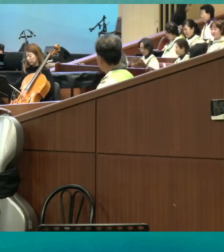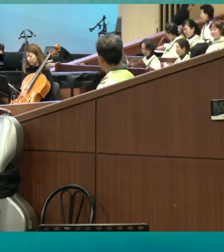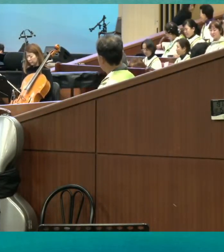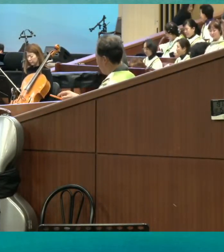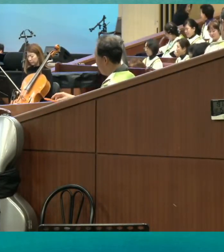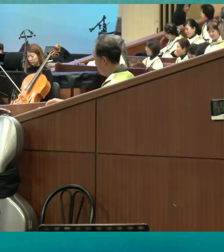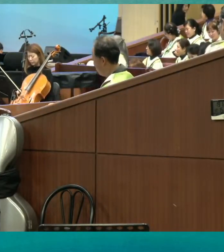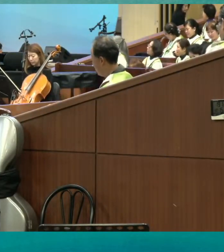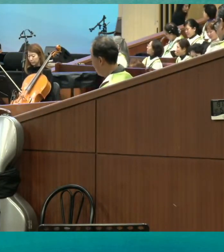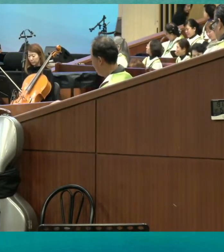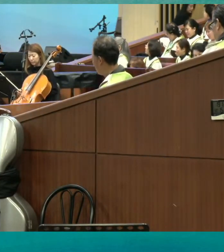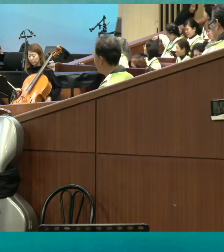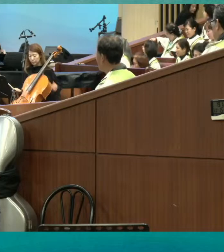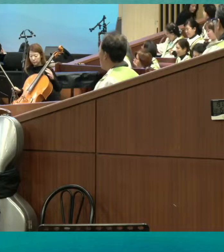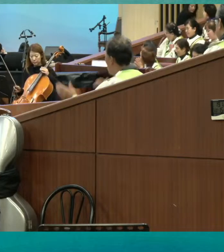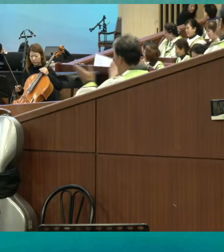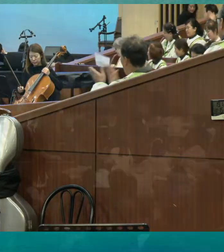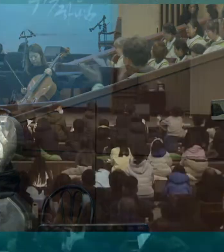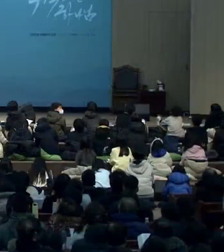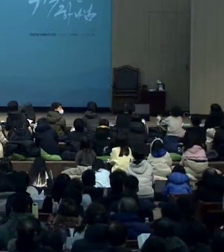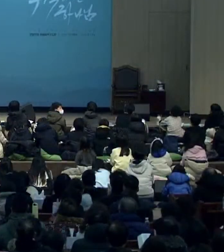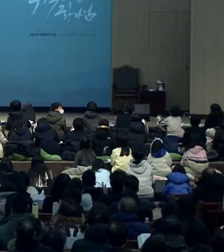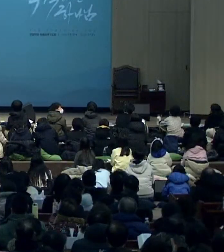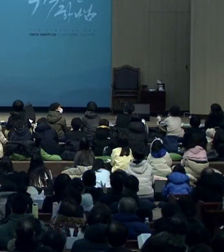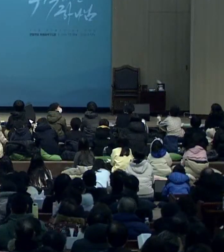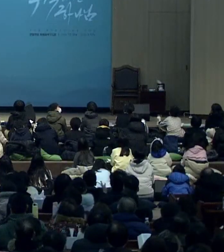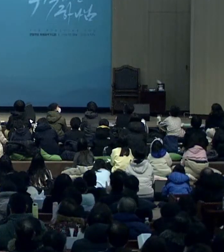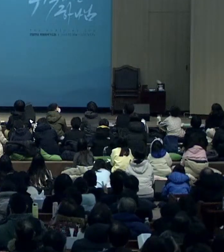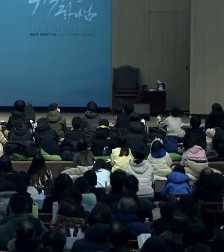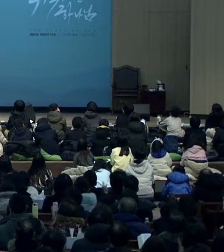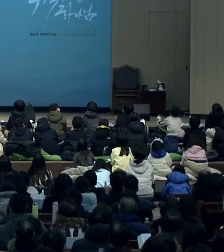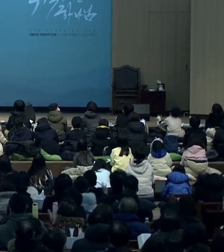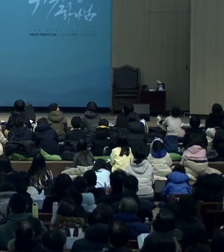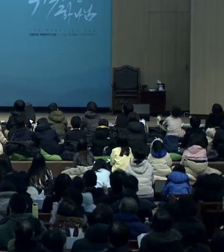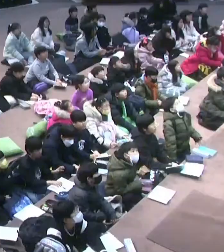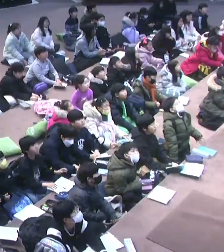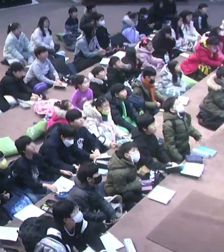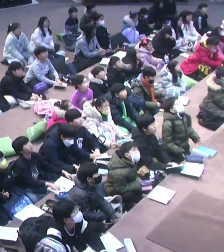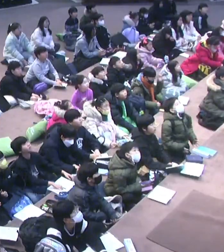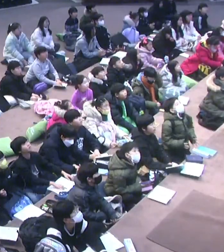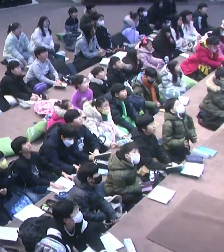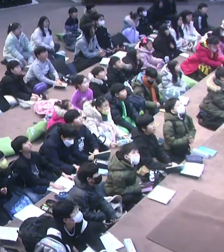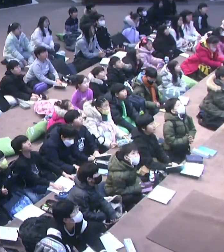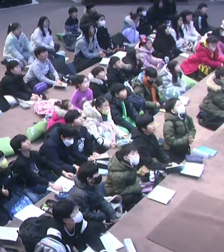자, 우리 어린이들을 위해서 박수 한번 치겠습니다. 환영합니다.